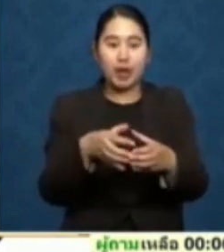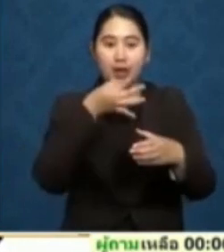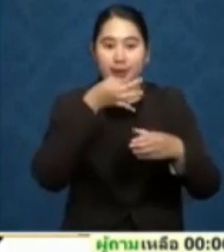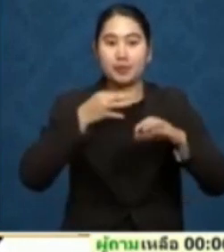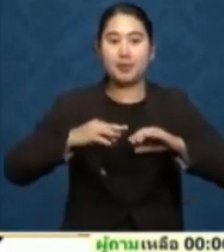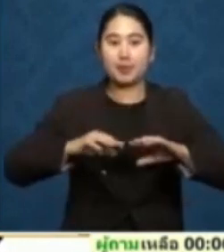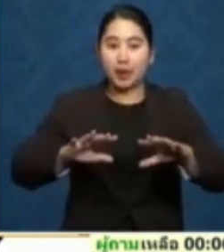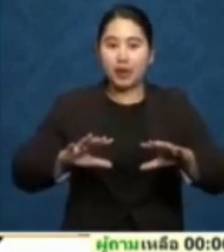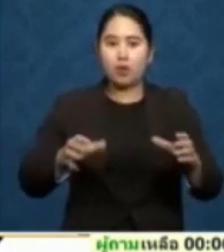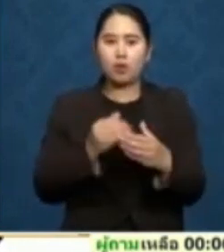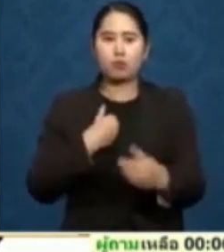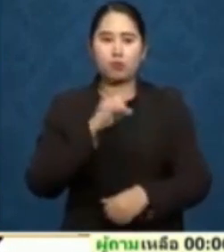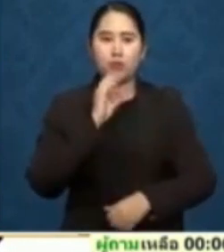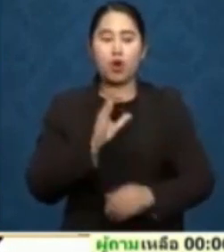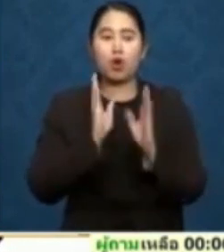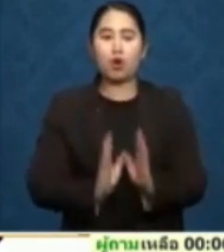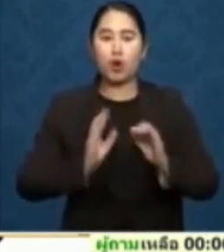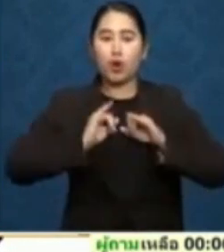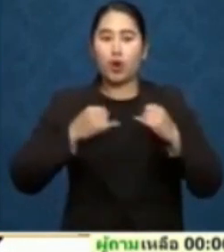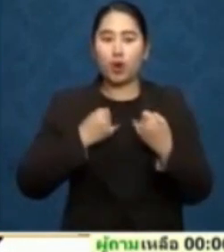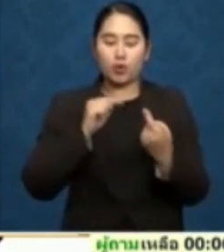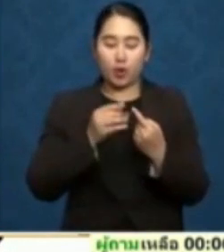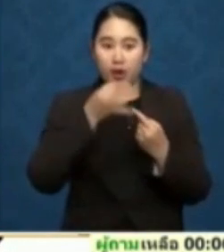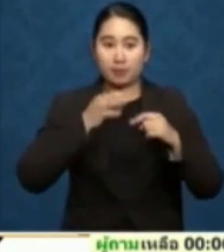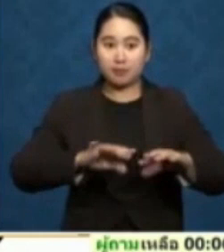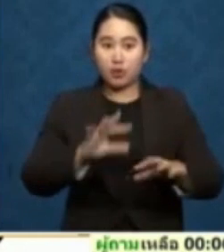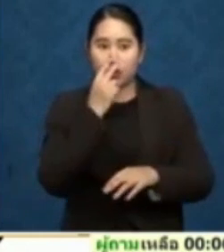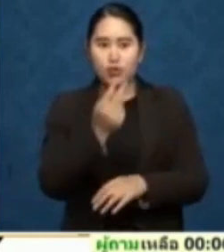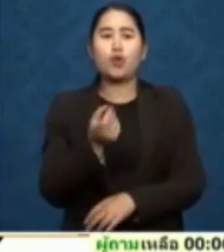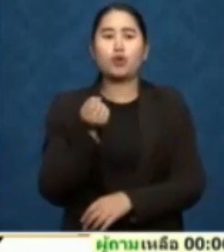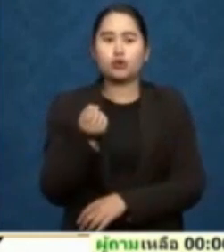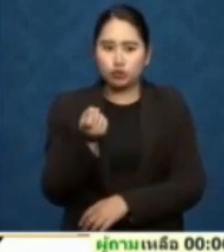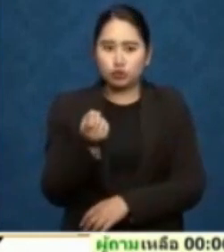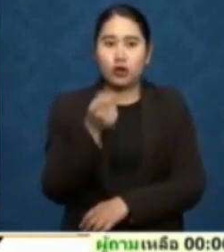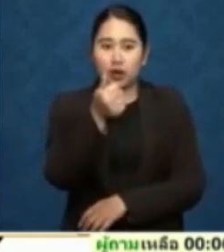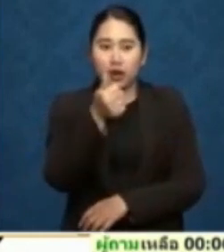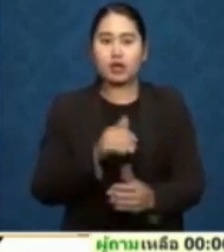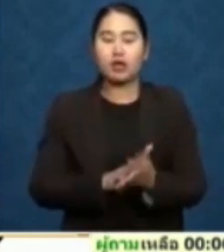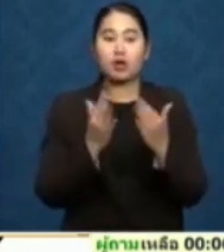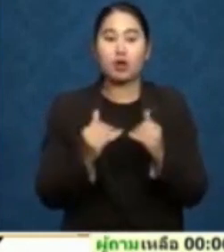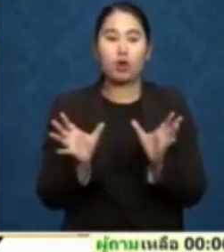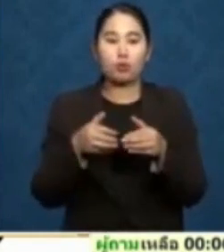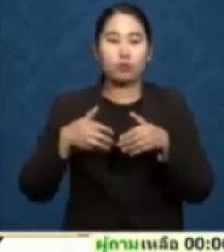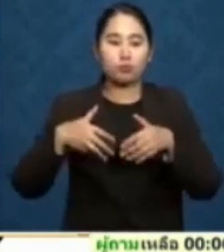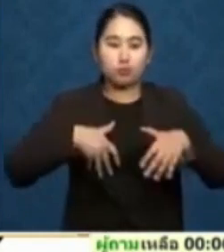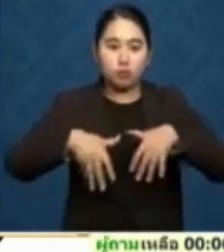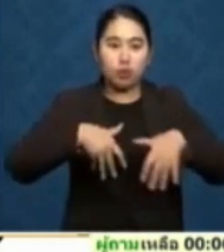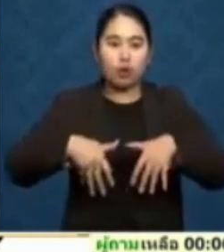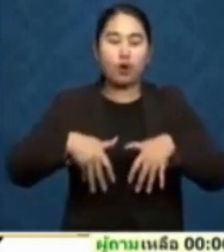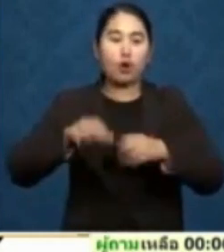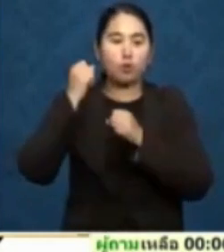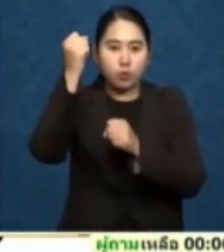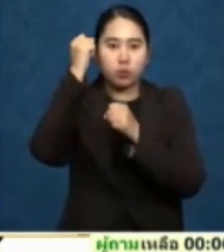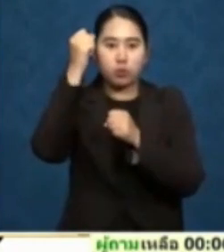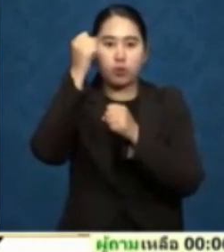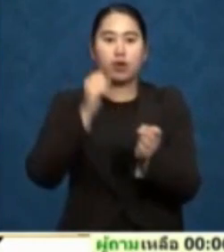ปิดทางขึ้นลงหาดวันนี้นะครับไปดูไลฟ์ได้เลยนะครับประชาชนต้องลุกขึ้นมาต่อสู้กันเองถึงจะมีเจ้าหน้าที่รั